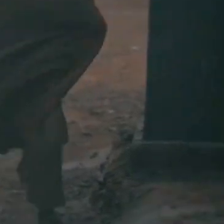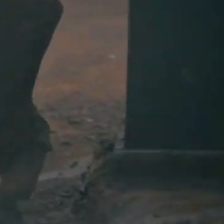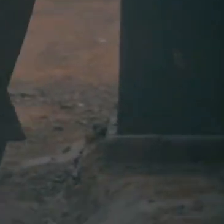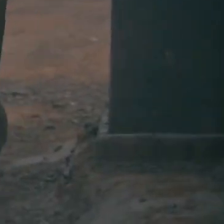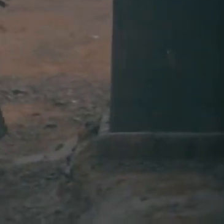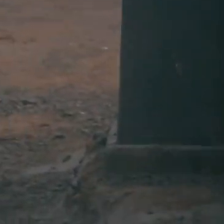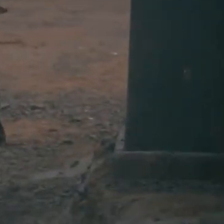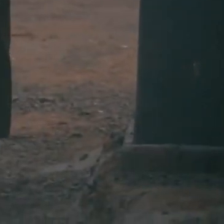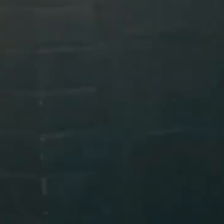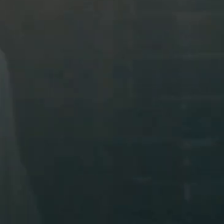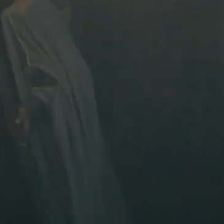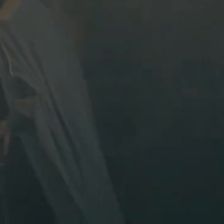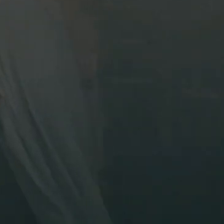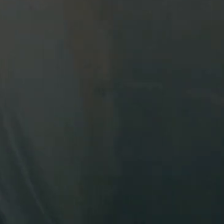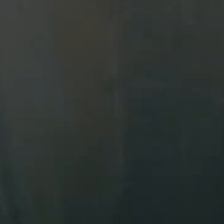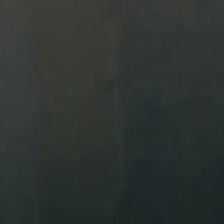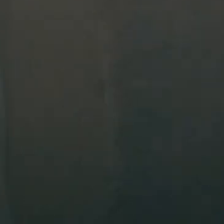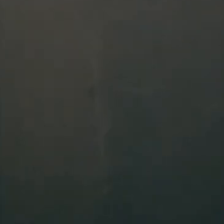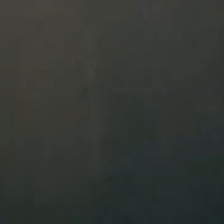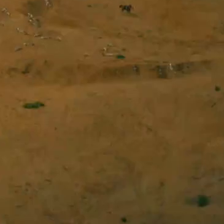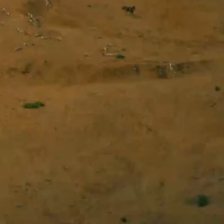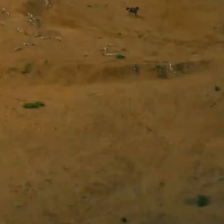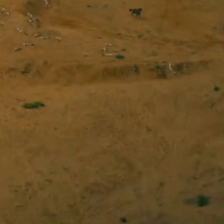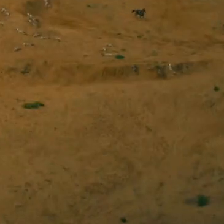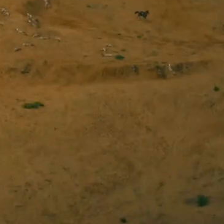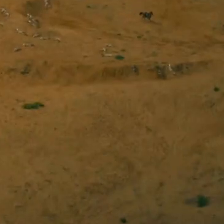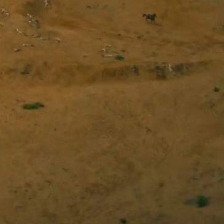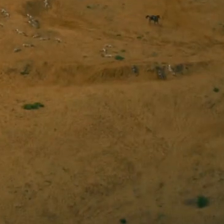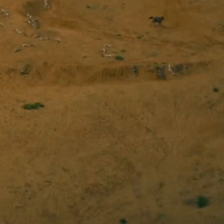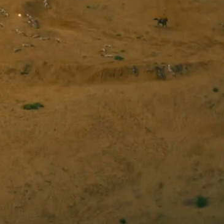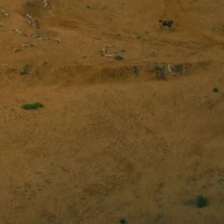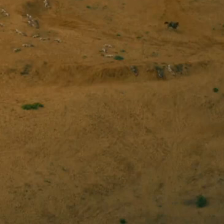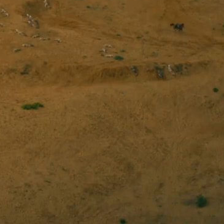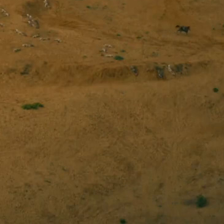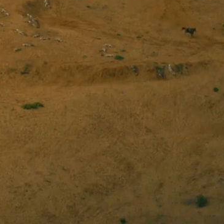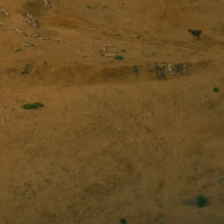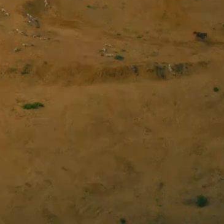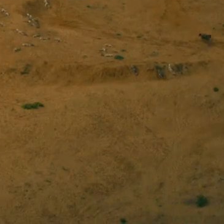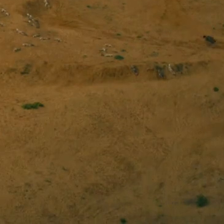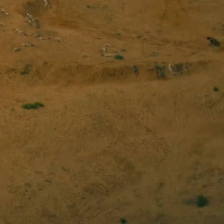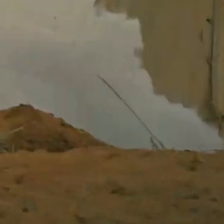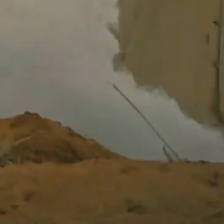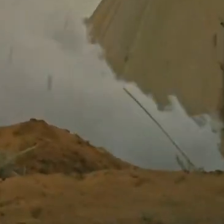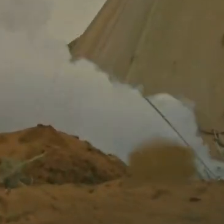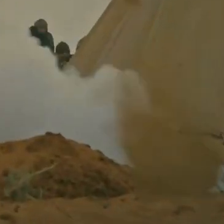İki adamı kemerli kapıya koştu. Çöldeki savaş alanından patlamalar yükseliyor.